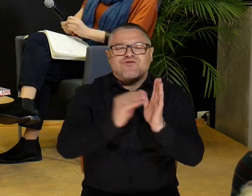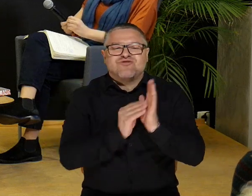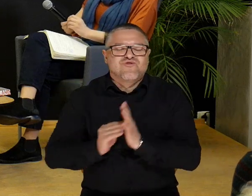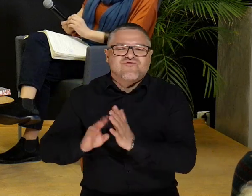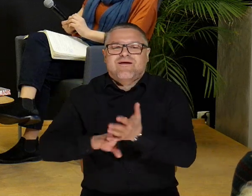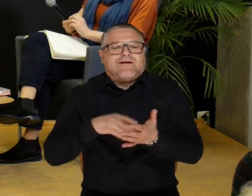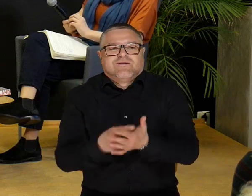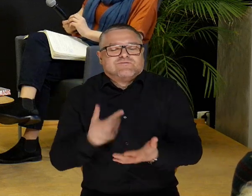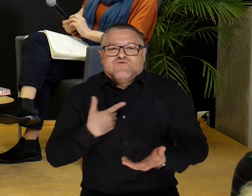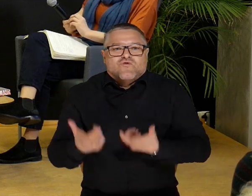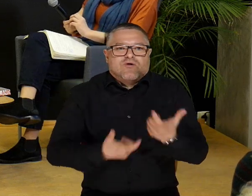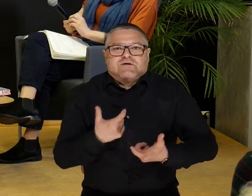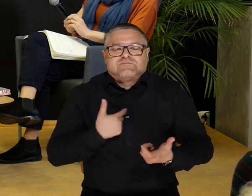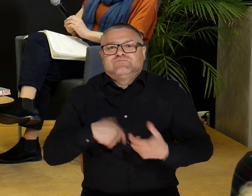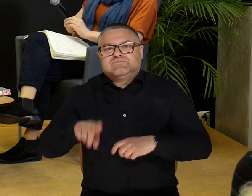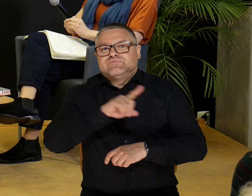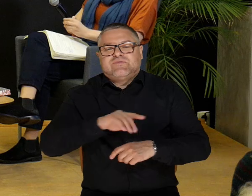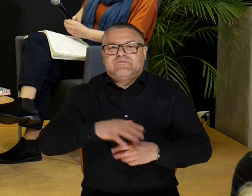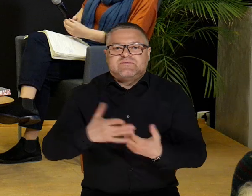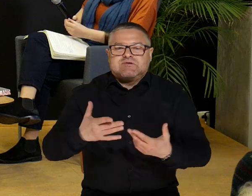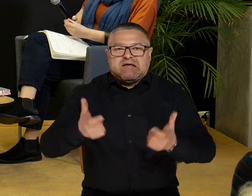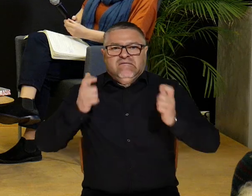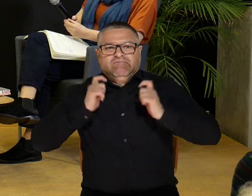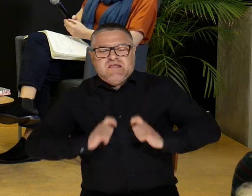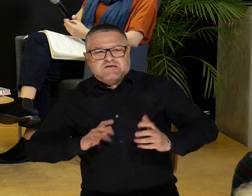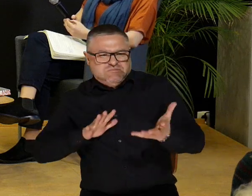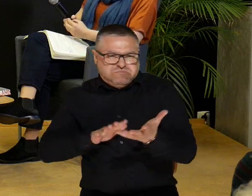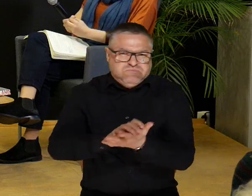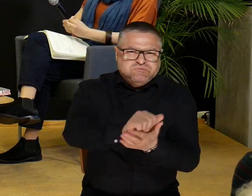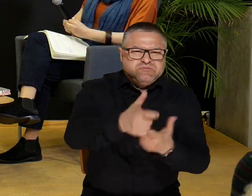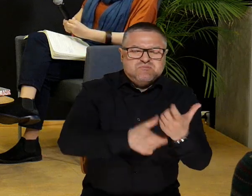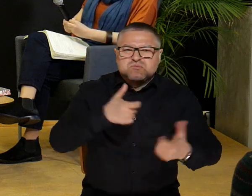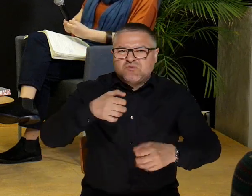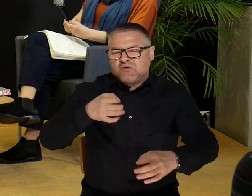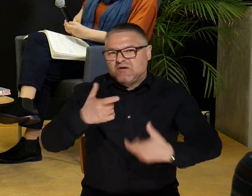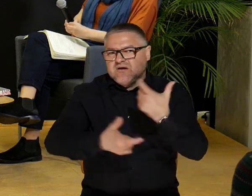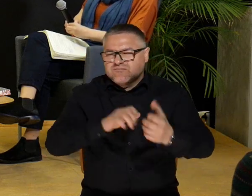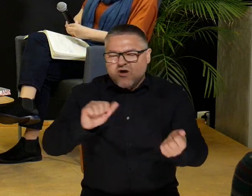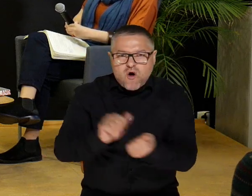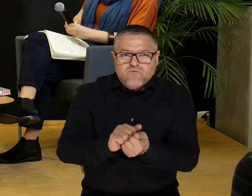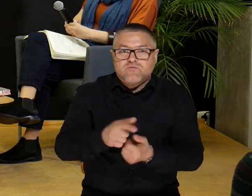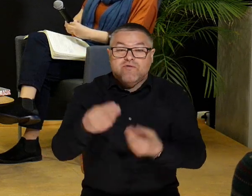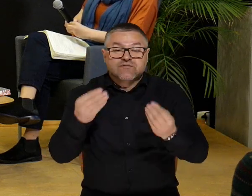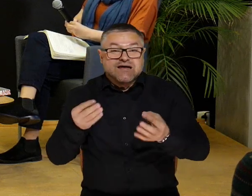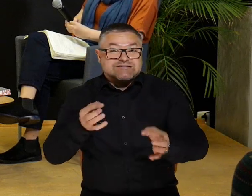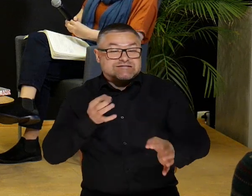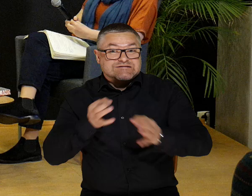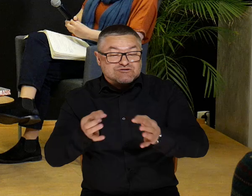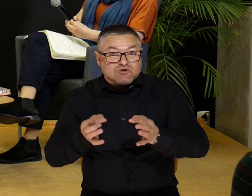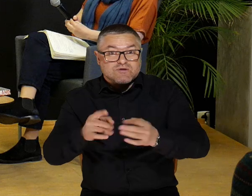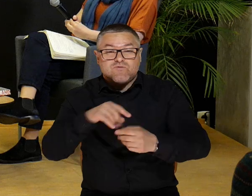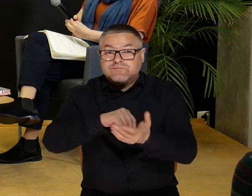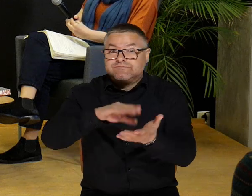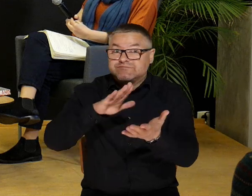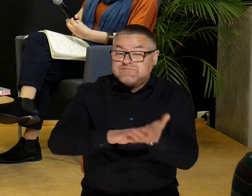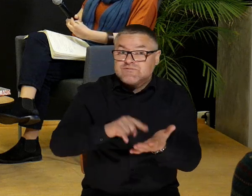którzy doświadczyli jakiejś pacyfikacji wsi na przykład. I znalazłem znakomite źródło takich historii, jakim była baza